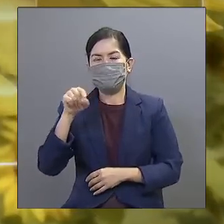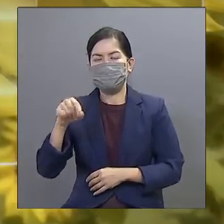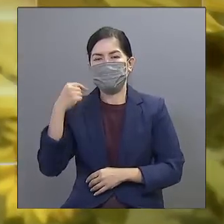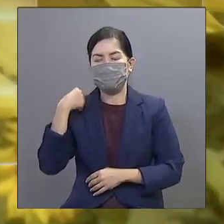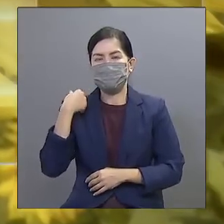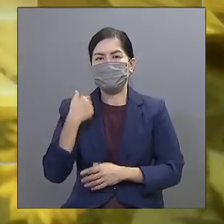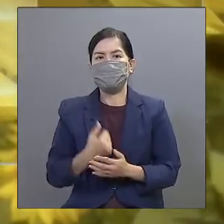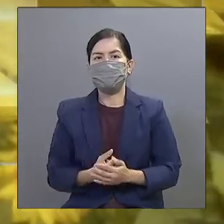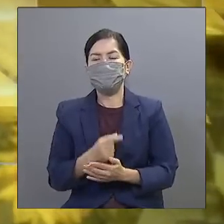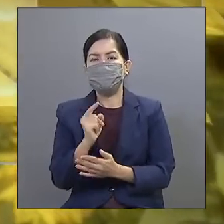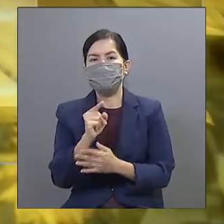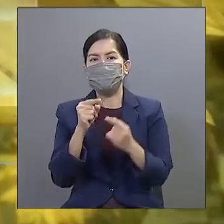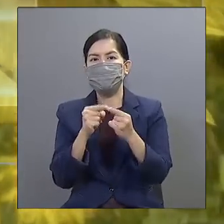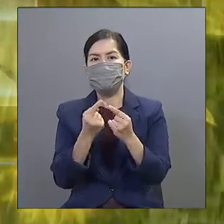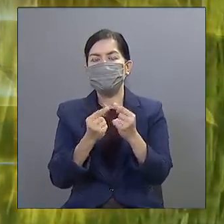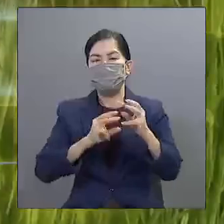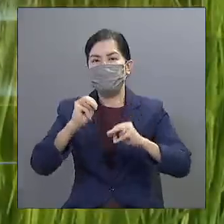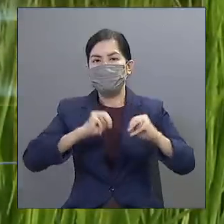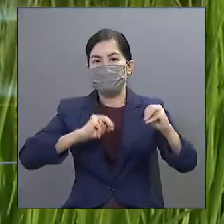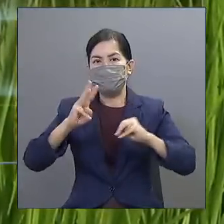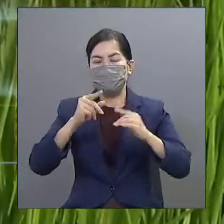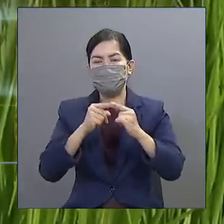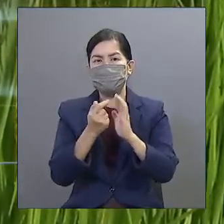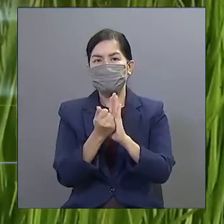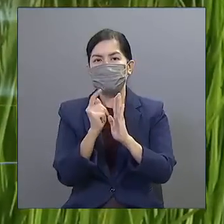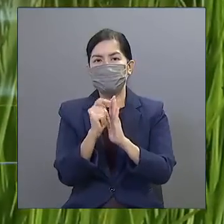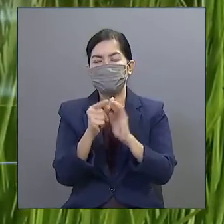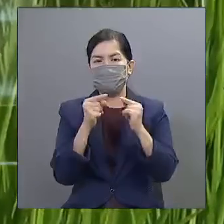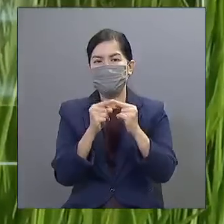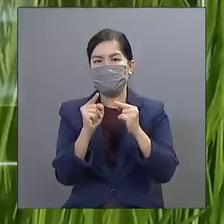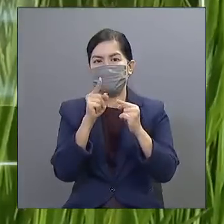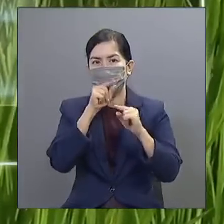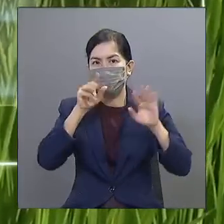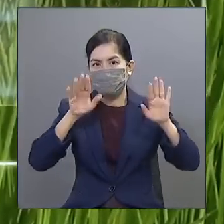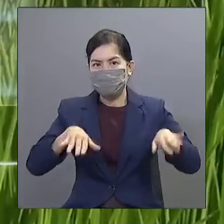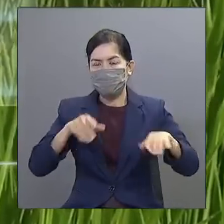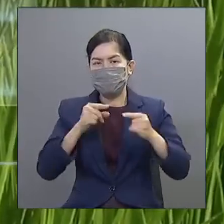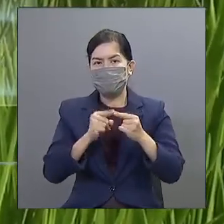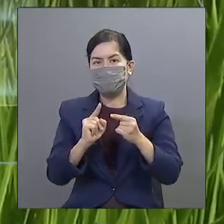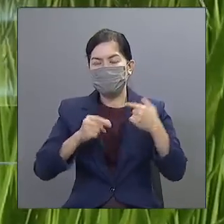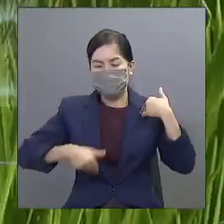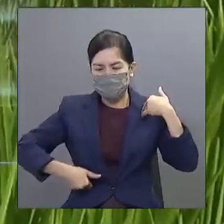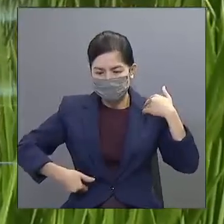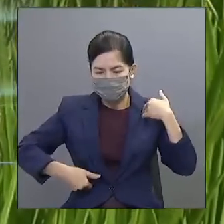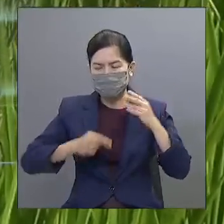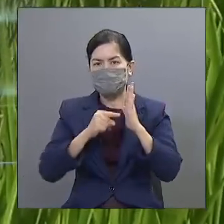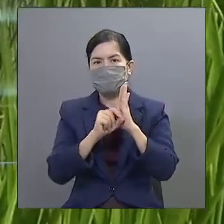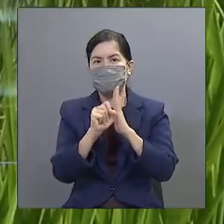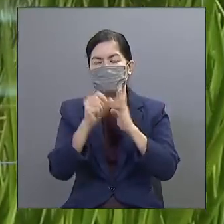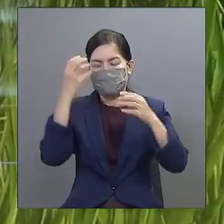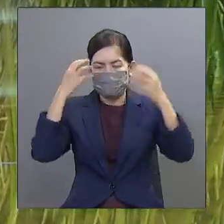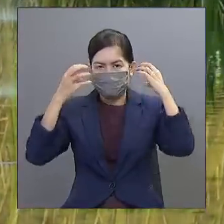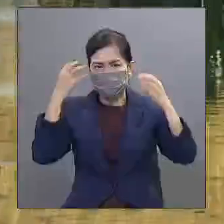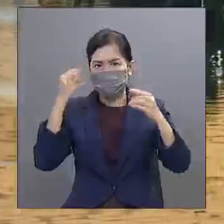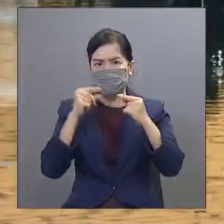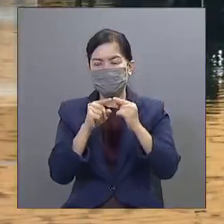งส่วนมากที่บริเวณจังหวัดนครสวรรค์อุทัยธานีชัยนาทลพบุรีสระบุรีสิงห์บุรีอ่างทองพระนครศรีอยุธยาสุพรรณ